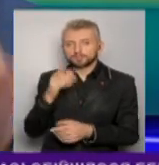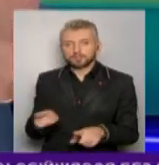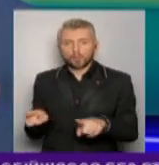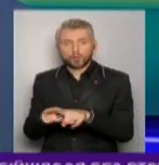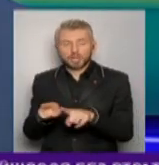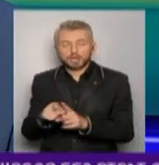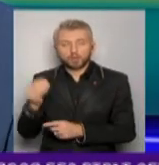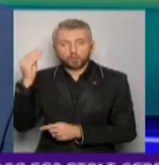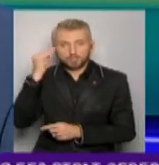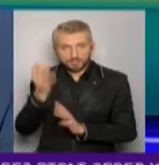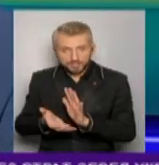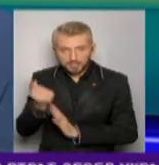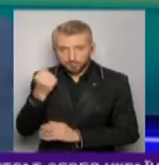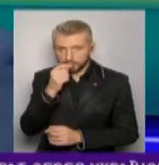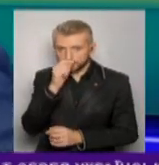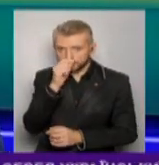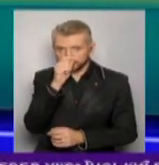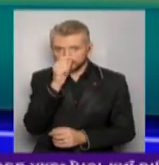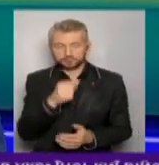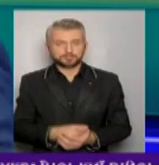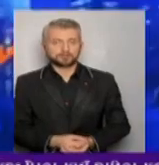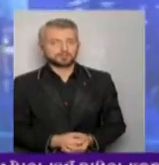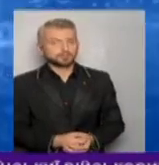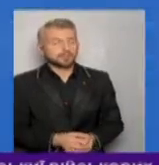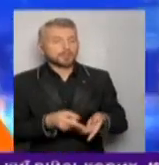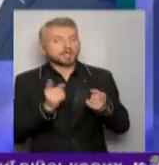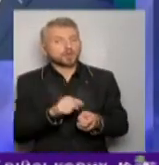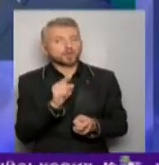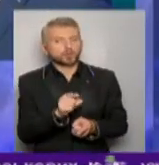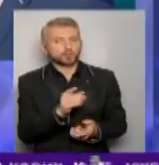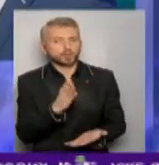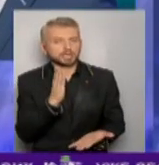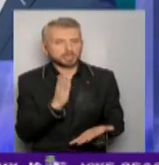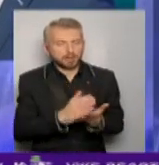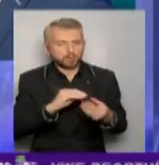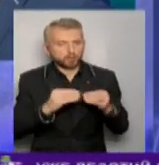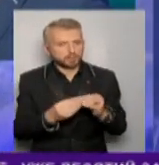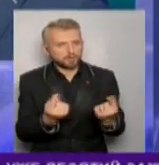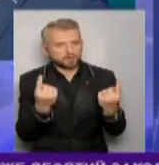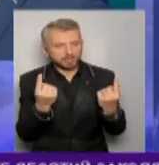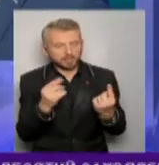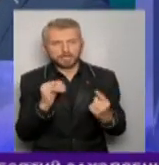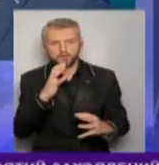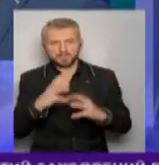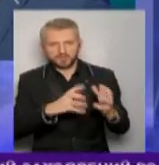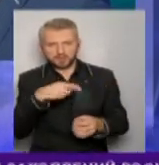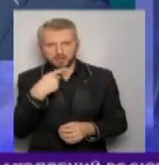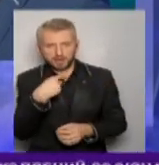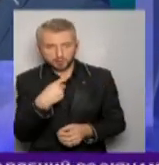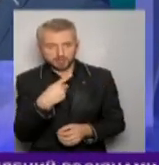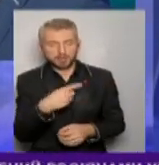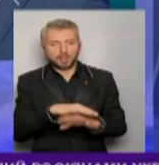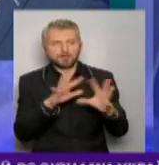думки підтримують. Ну, дійсно, тут є проблема велика. І в світі, кажуть,